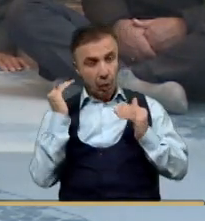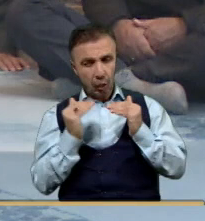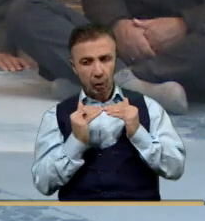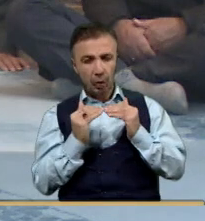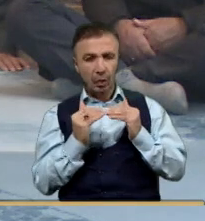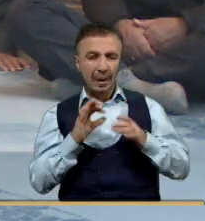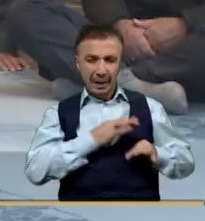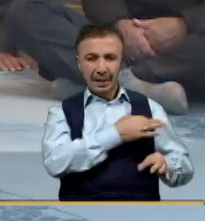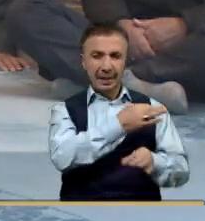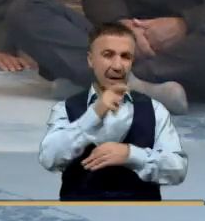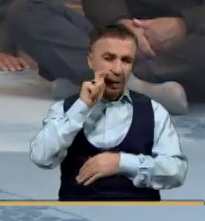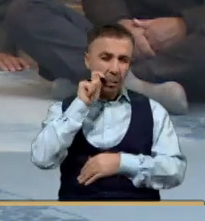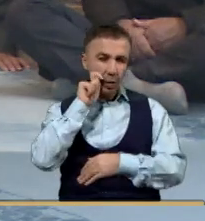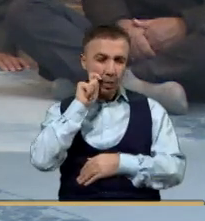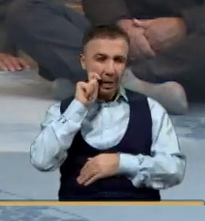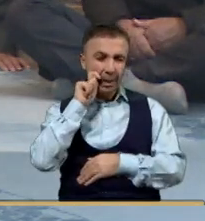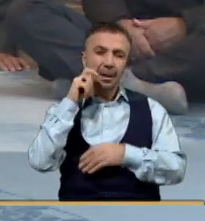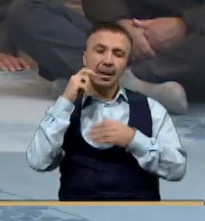İnsanlar Müslüman oluyor.